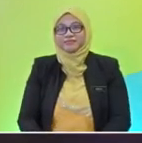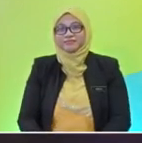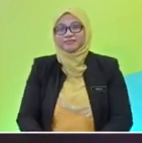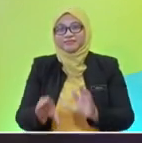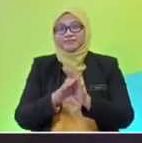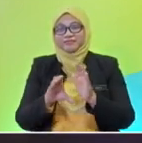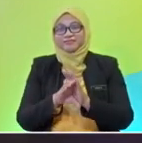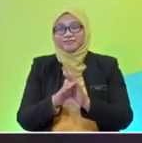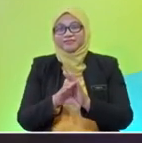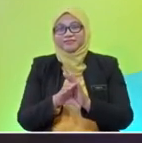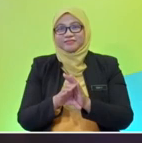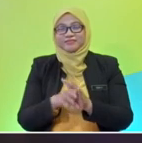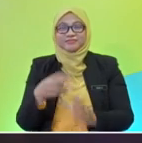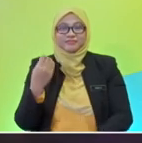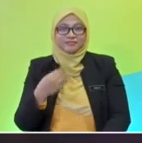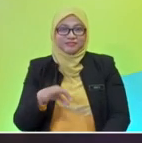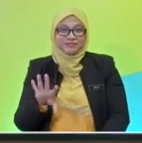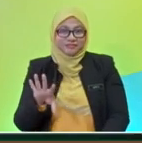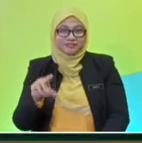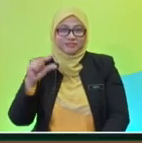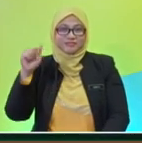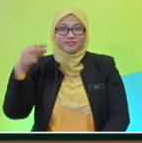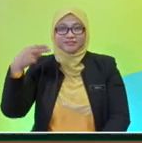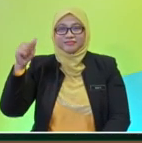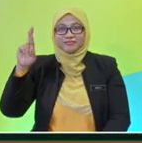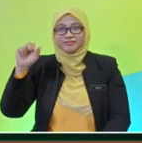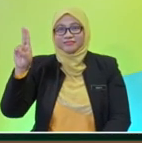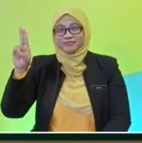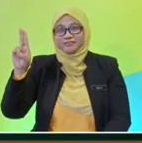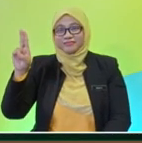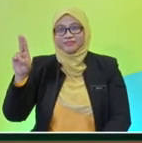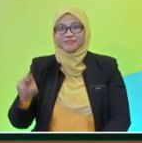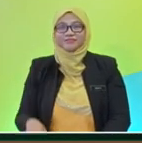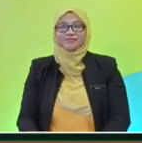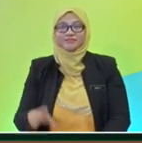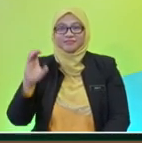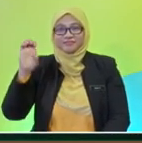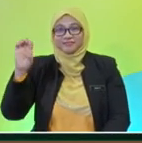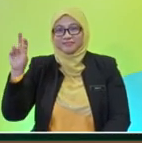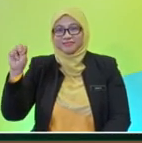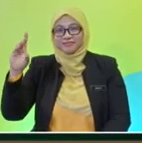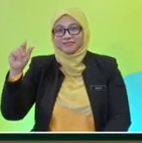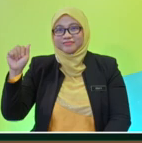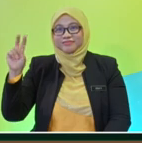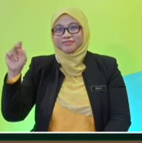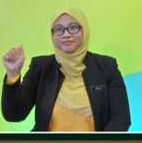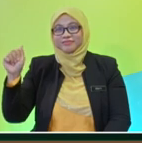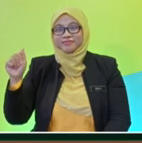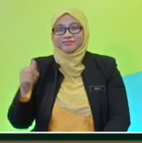seterusnya. Sudah gaharu cendana pula, sudah tahu bertanya pula. Maksudnya apa?